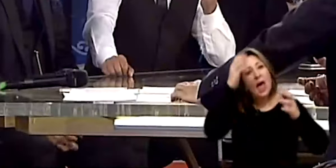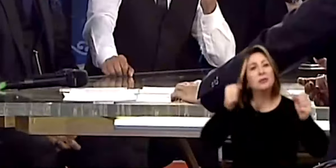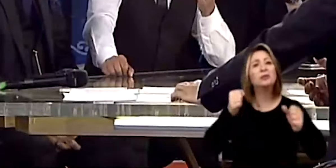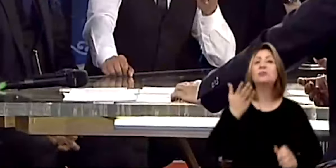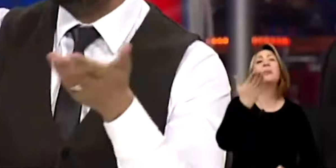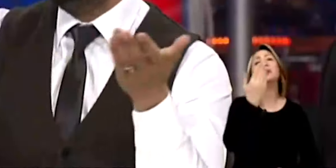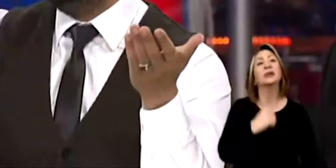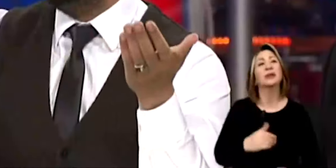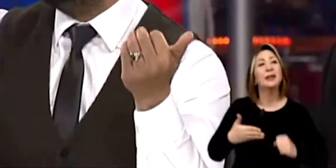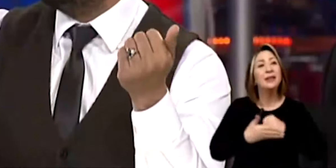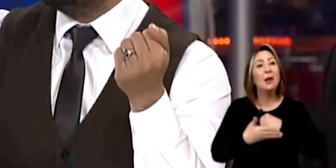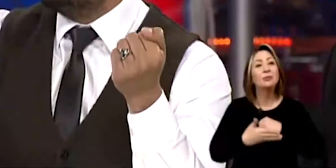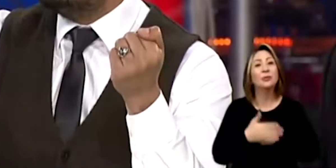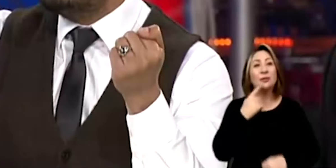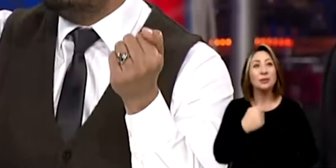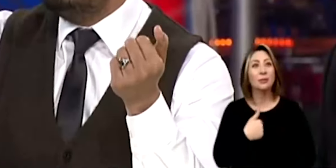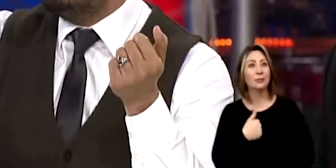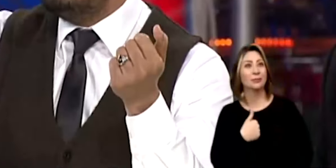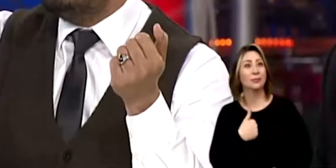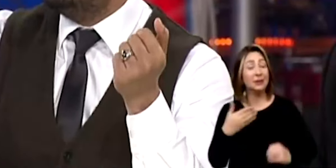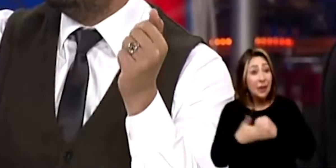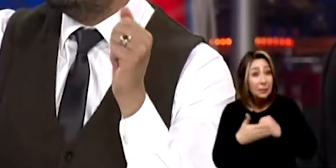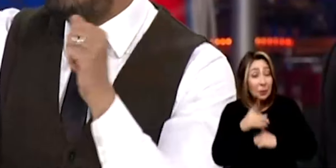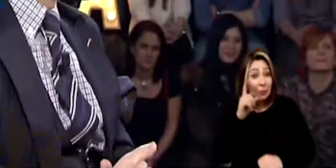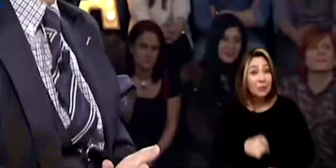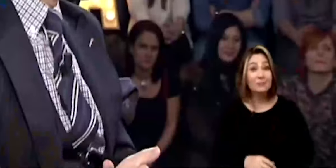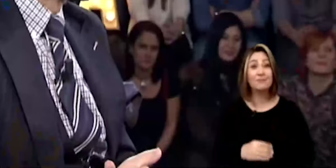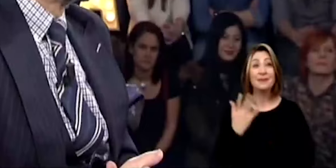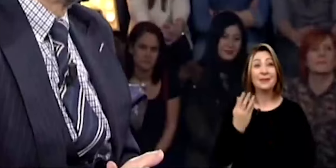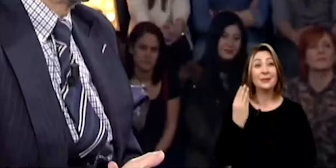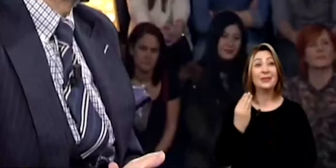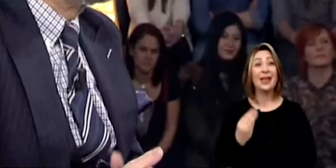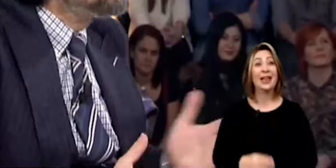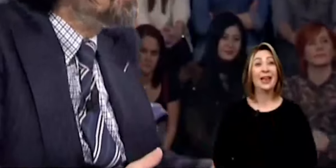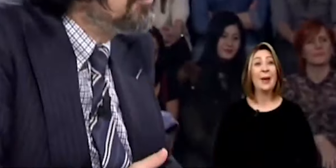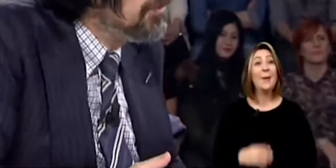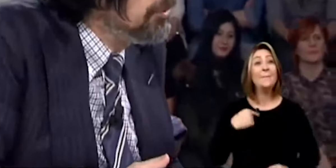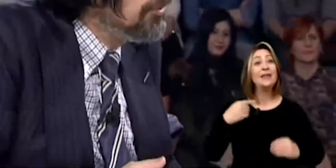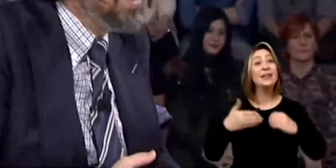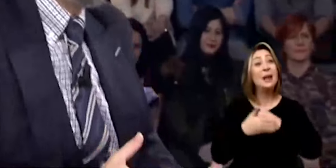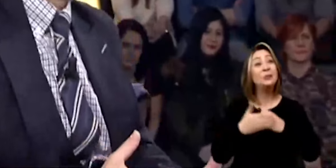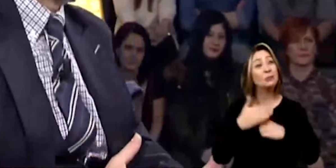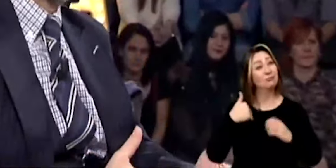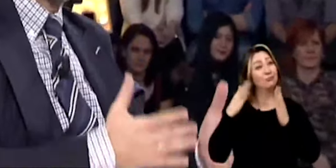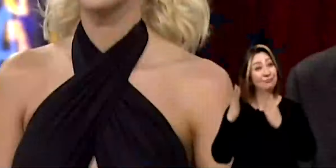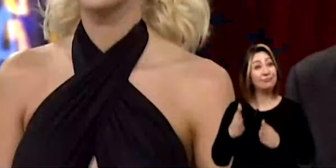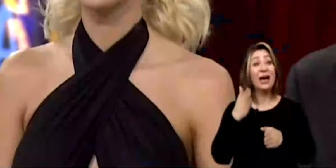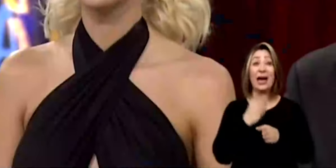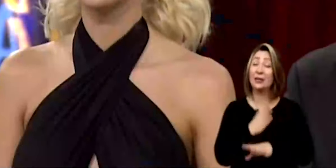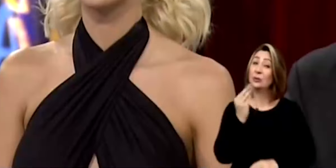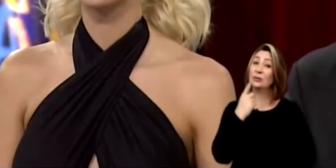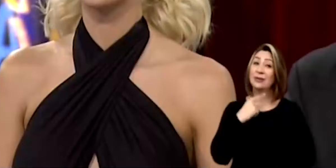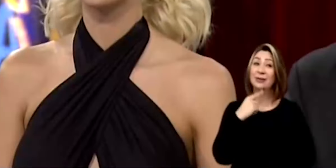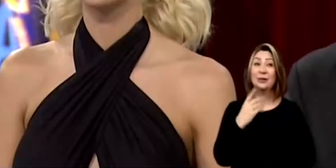Erzurumluyum. Ne yapacaksın? Trabzon dedi, ben çok şaşırdım. Trabzonlu musunuz? Evet. Ne güzel, ne güzel. Ne güzel. Ben Trabzon'da bulundum. Hakikaten çok